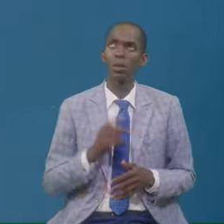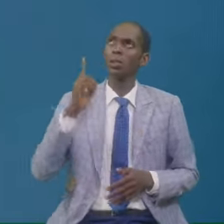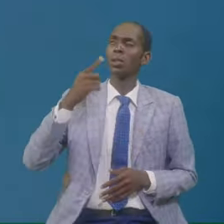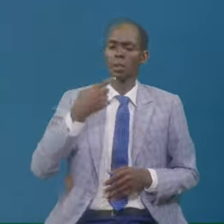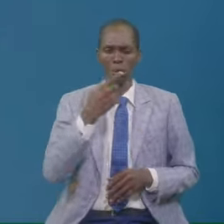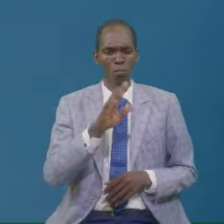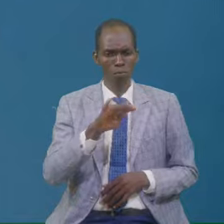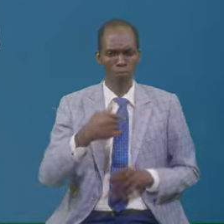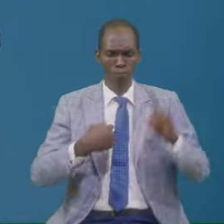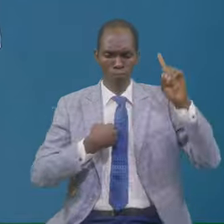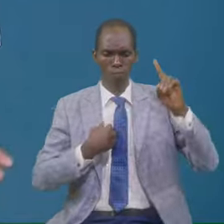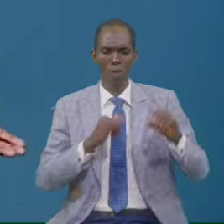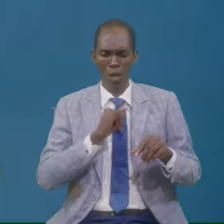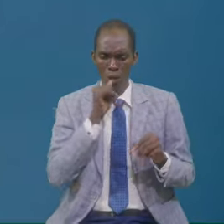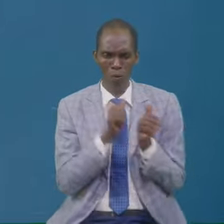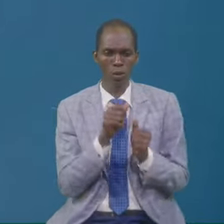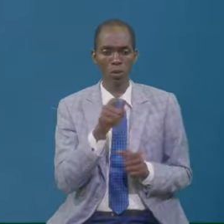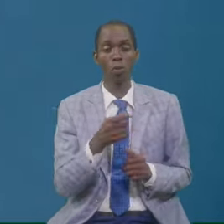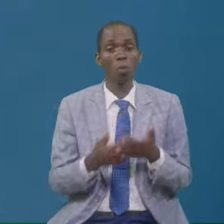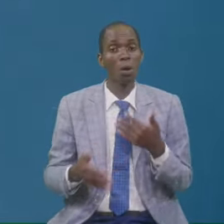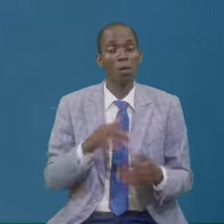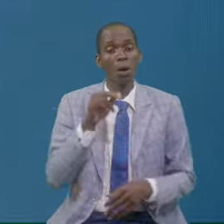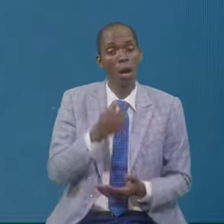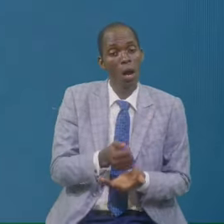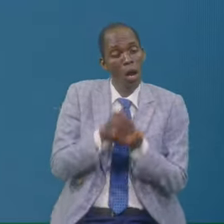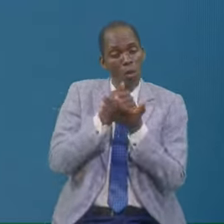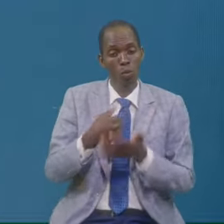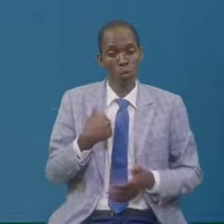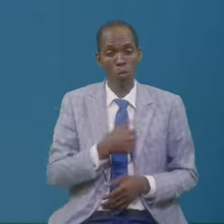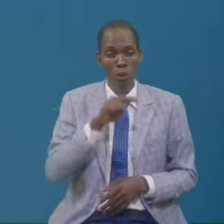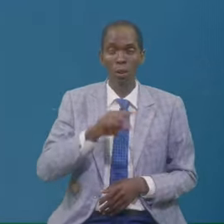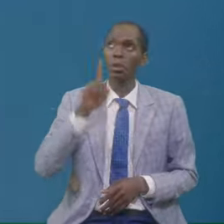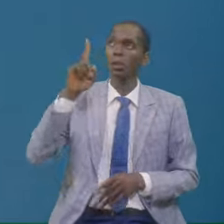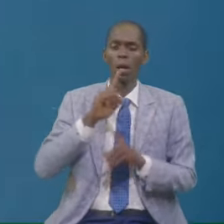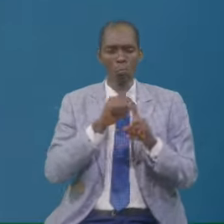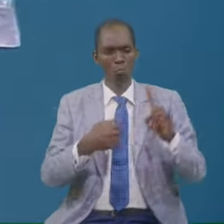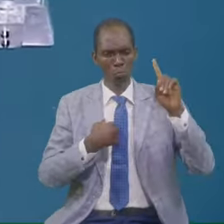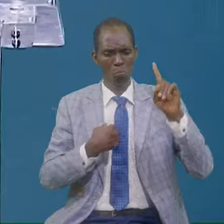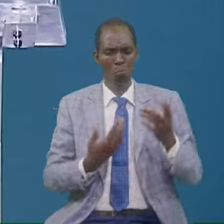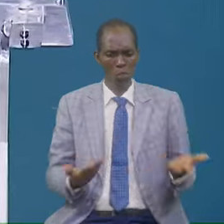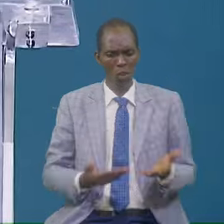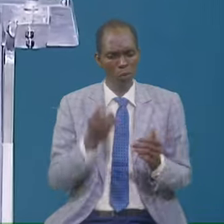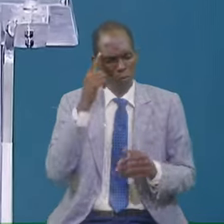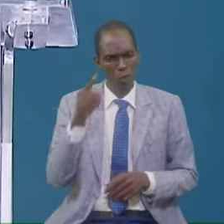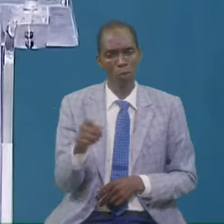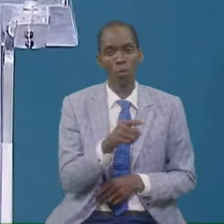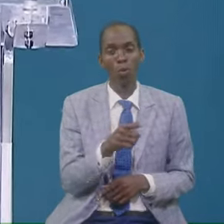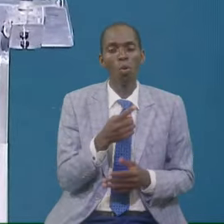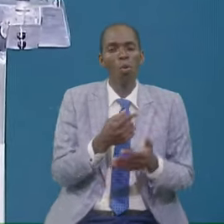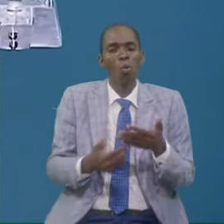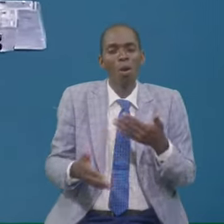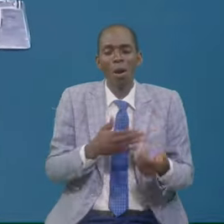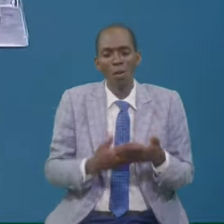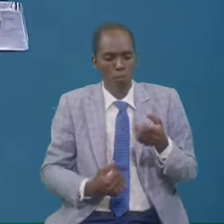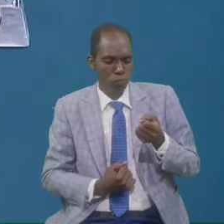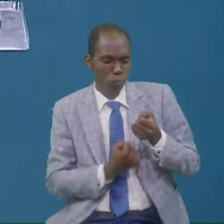Whatever help we need. ఏ సహాయం అవసరమైనా నేనున్నా. He says, I'm here. నేనున్నాను. Whatever support we need.